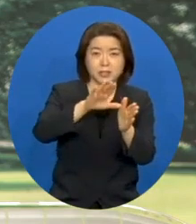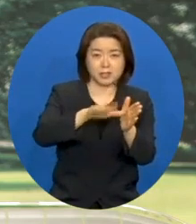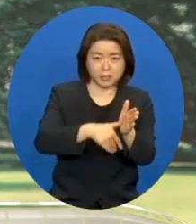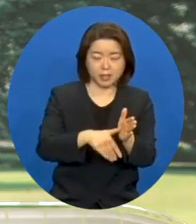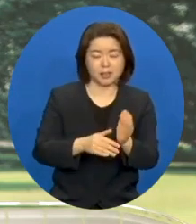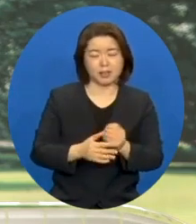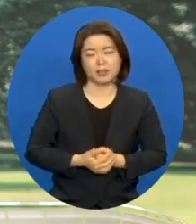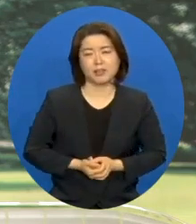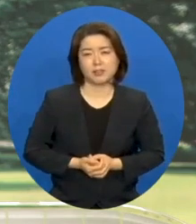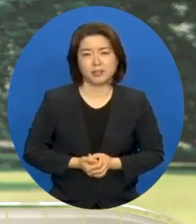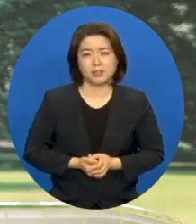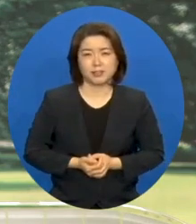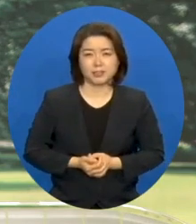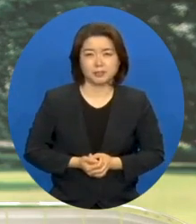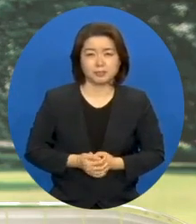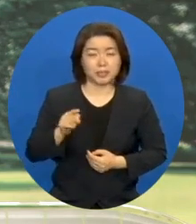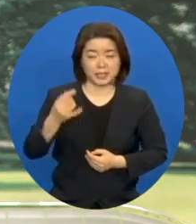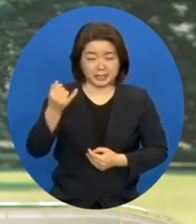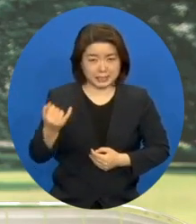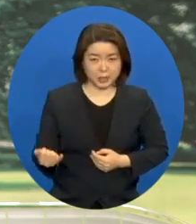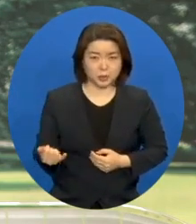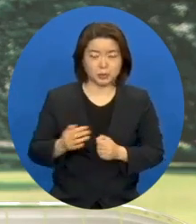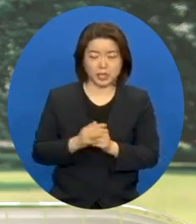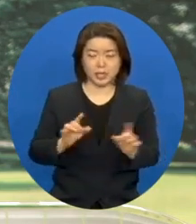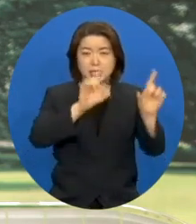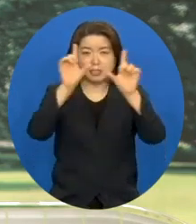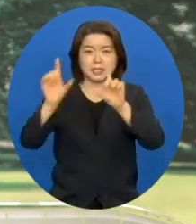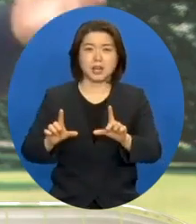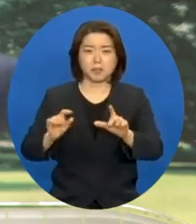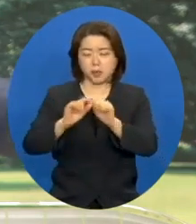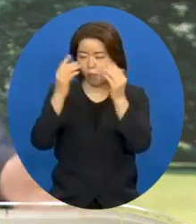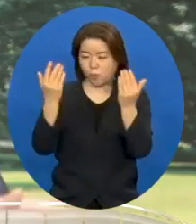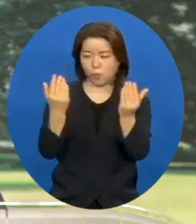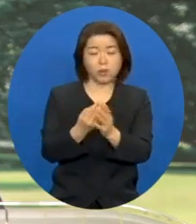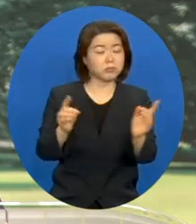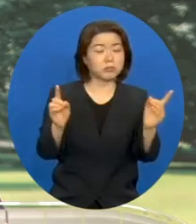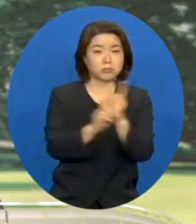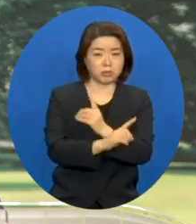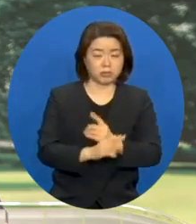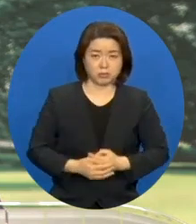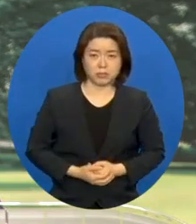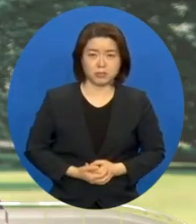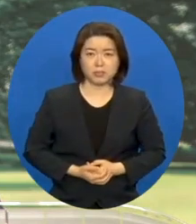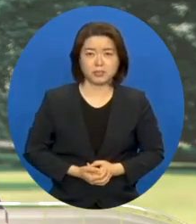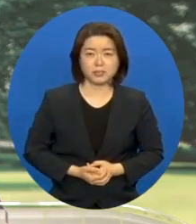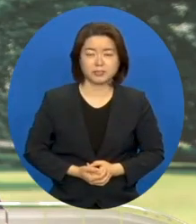믿어지는 순간 그 여동생의 삶은 완전히 바뀌어버렸어요.